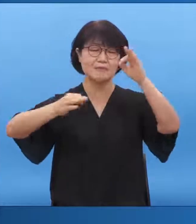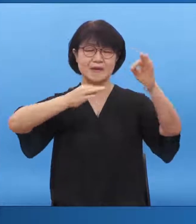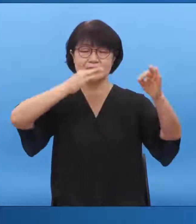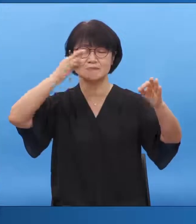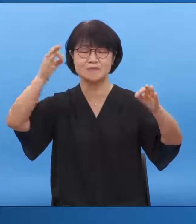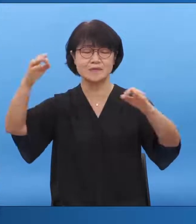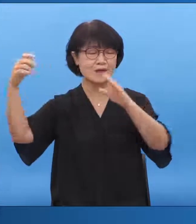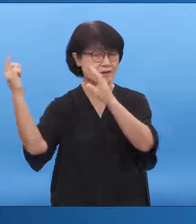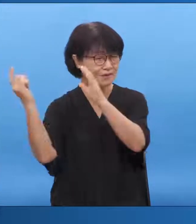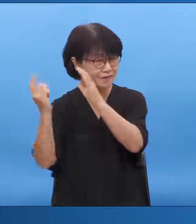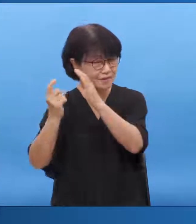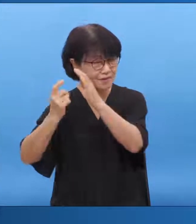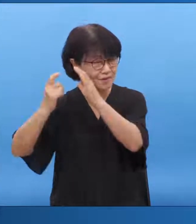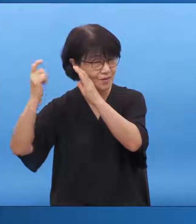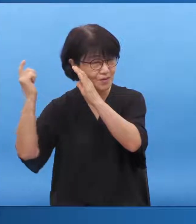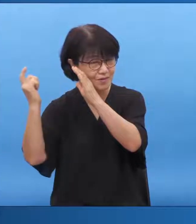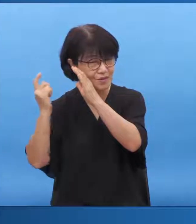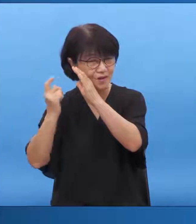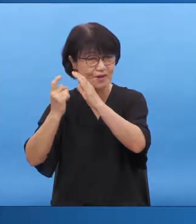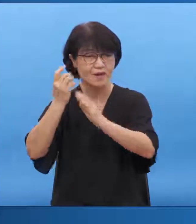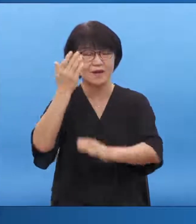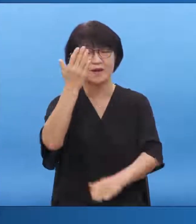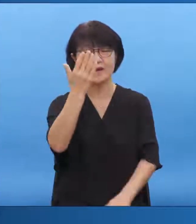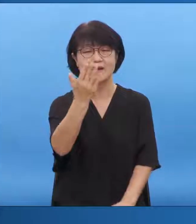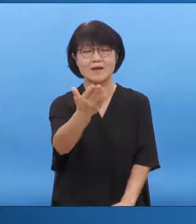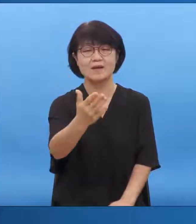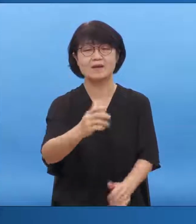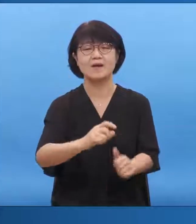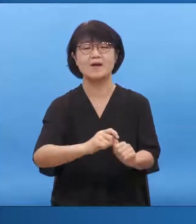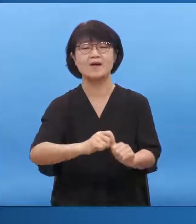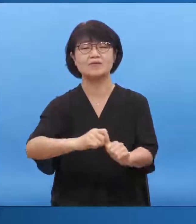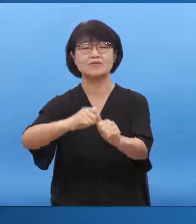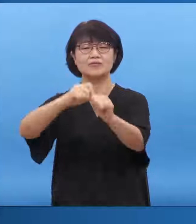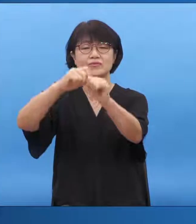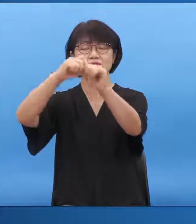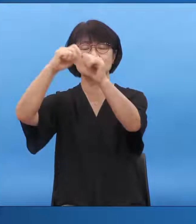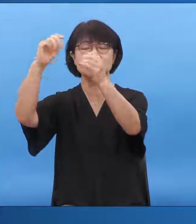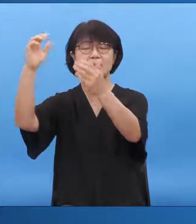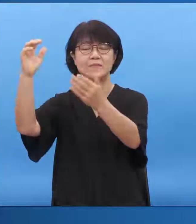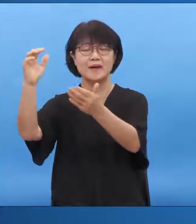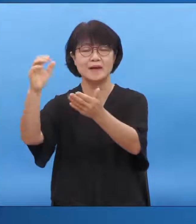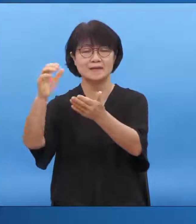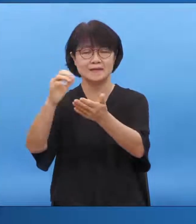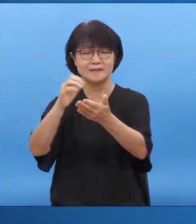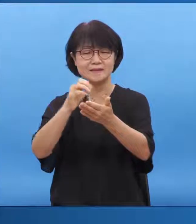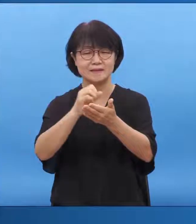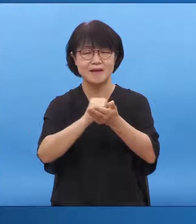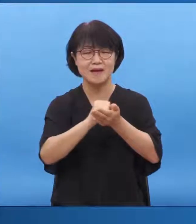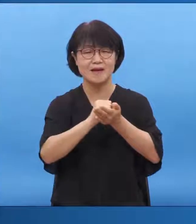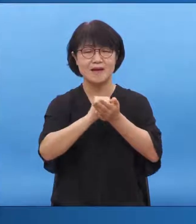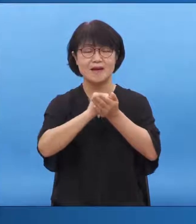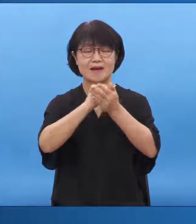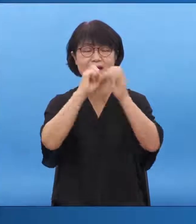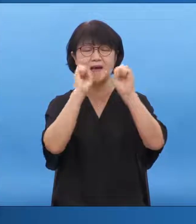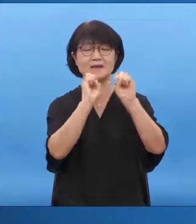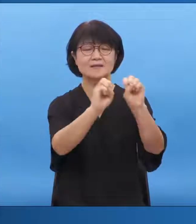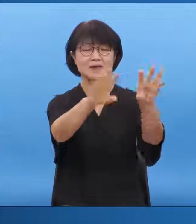주님의 음성 듣고서 너 구원받으라.